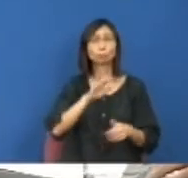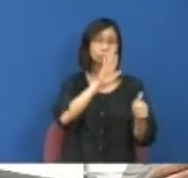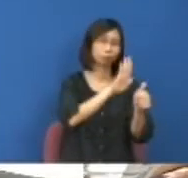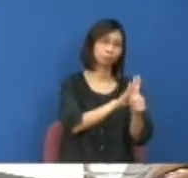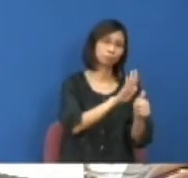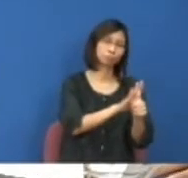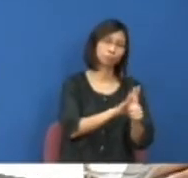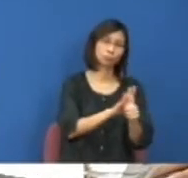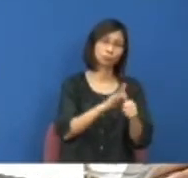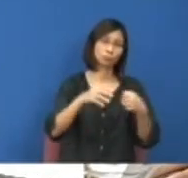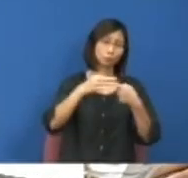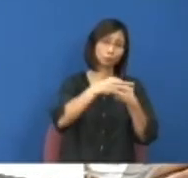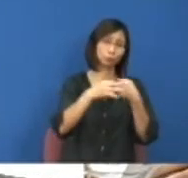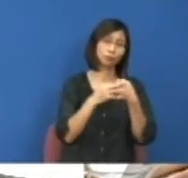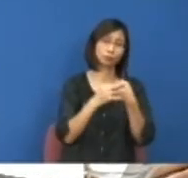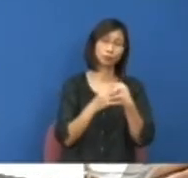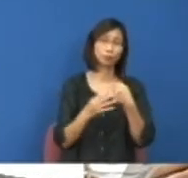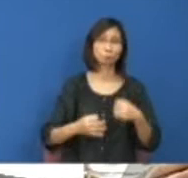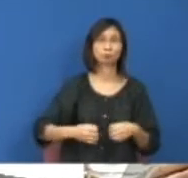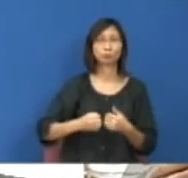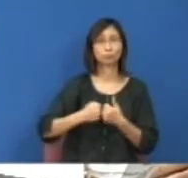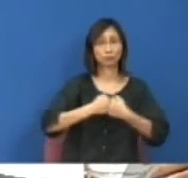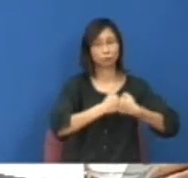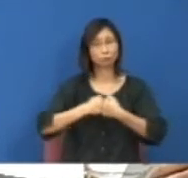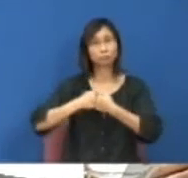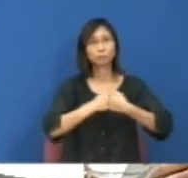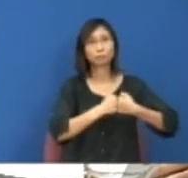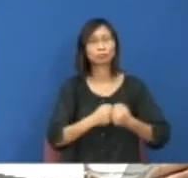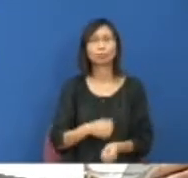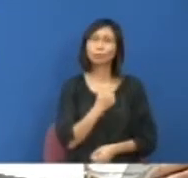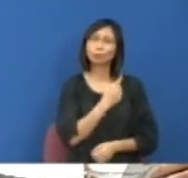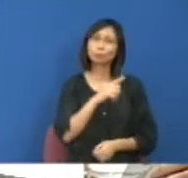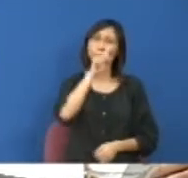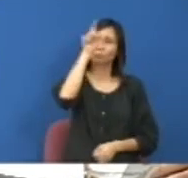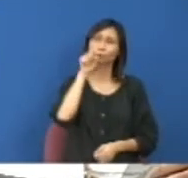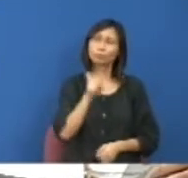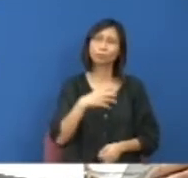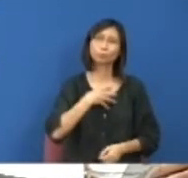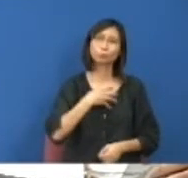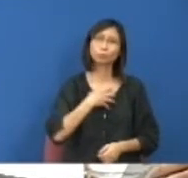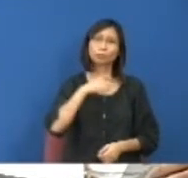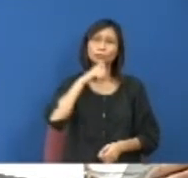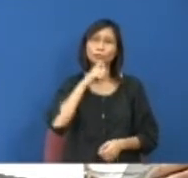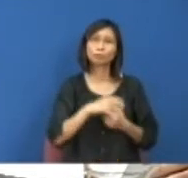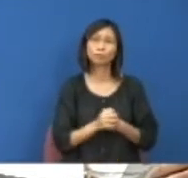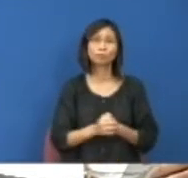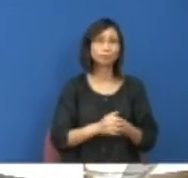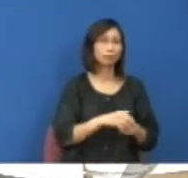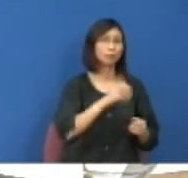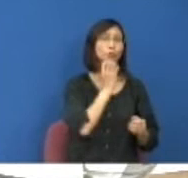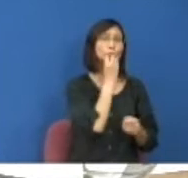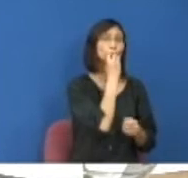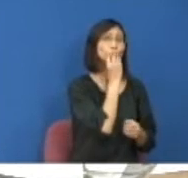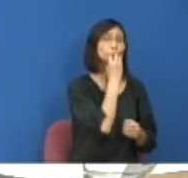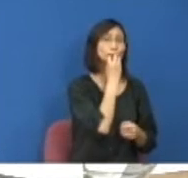而抗爭，因為大家點解會覺得為國家獨立咧？就係話喺無論係喺東邊嘅呢一